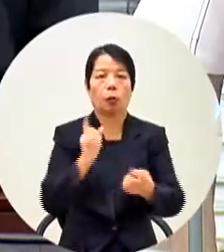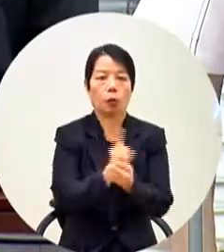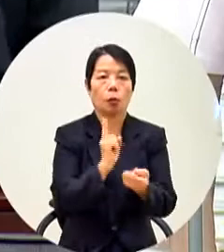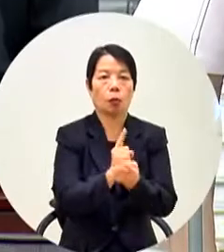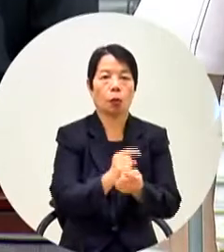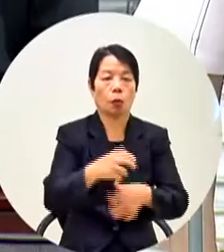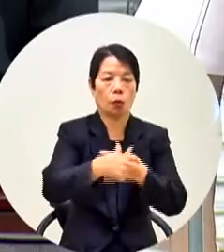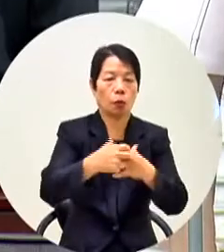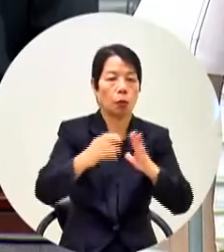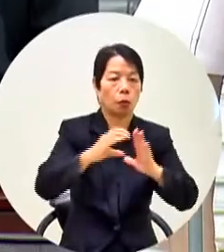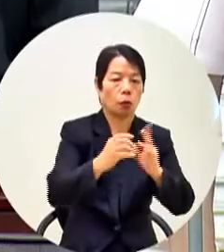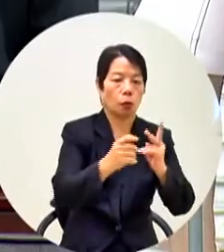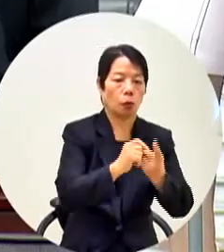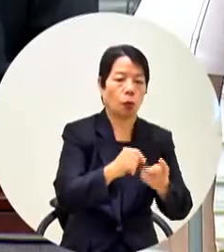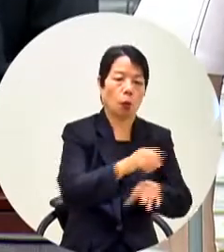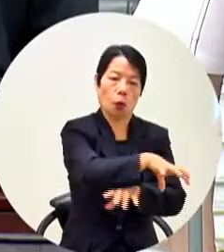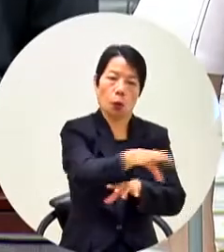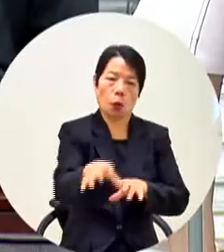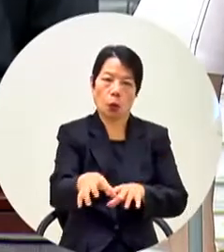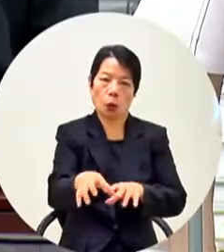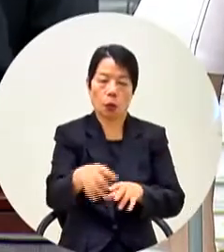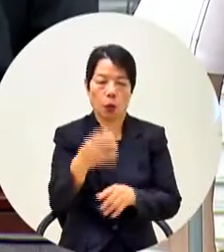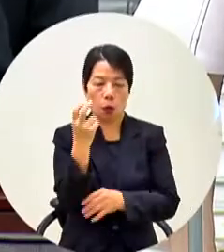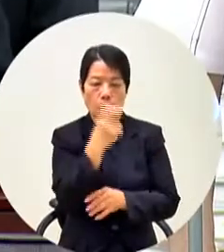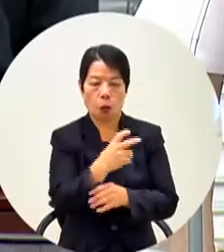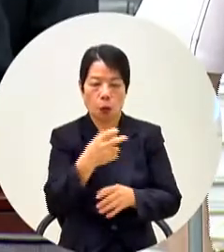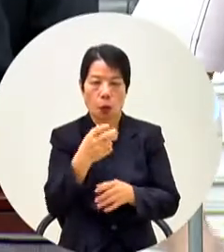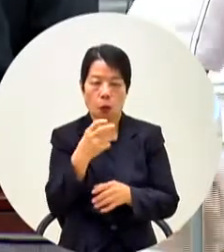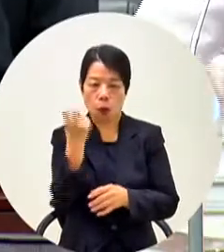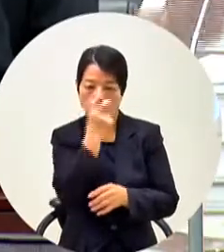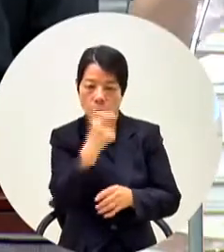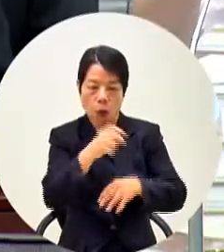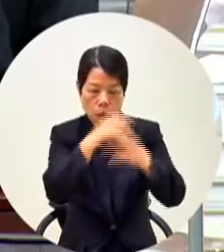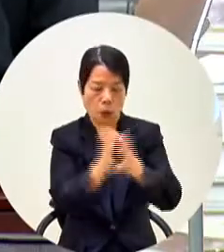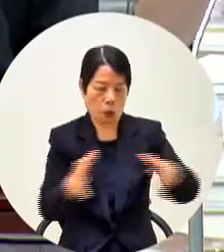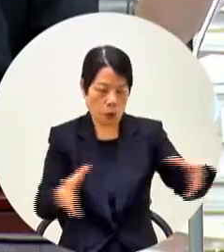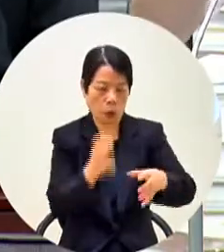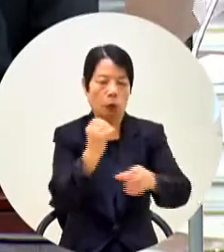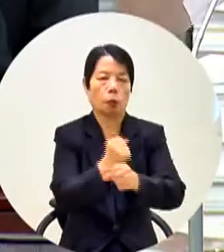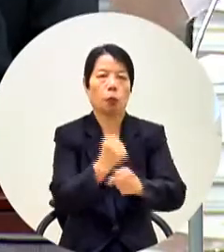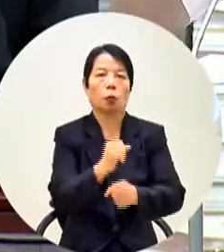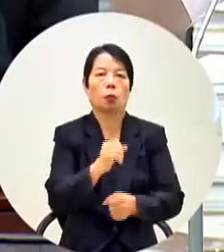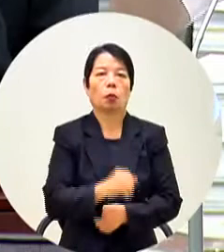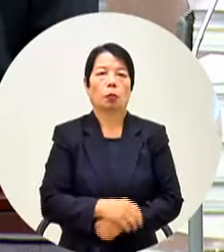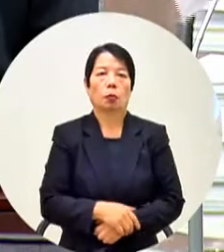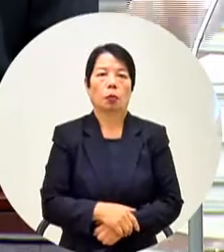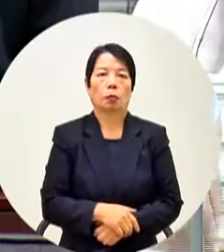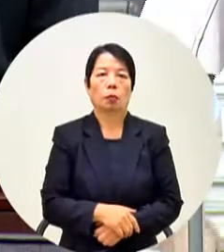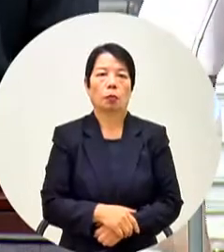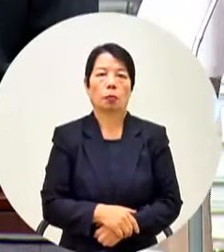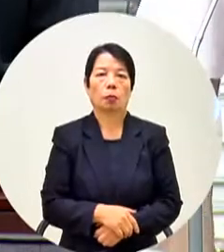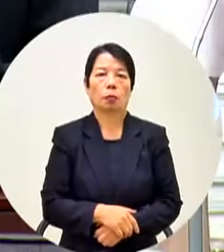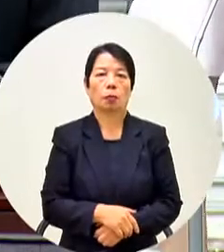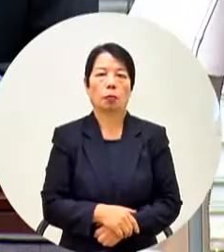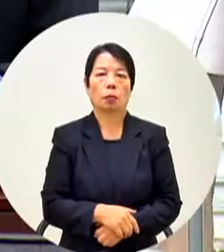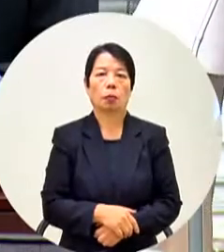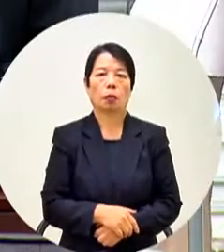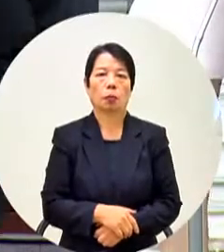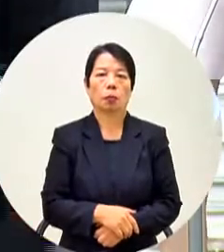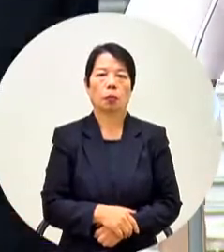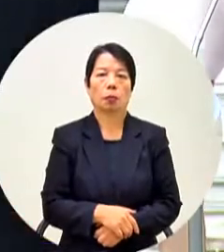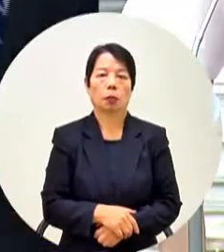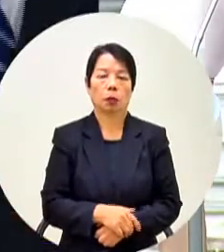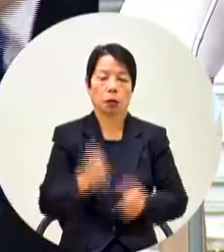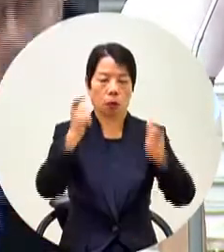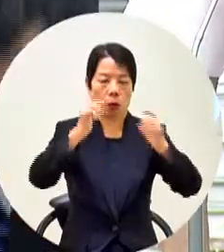型的检验机制，哦，我们也都建立了合作的联盟，我们会全力的来加强查验。 我们高